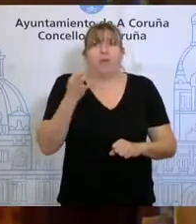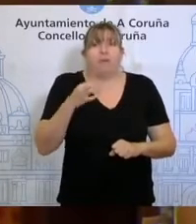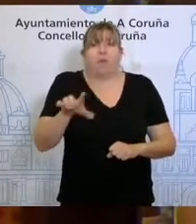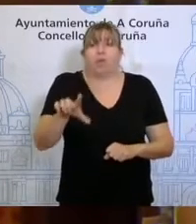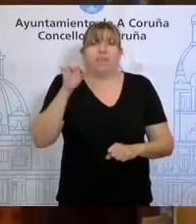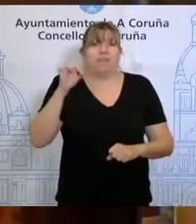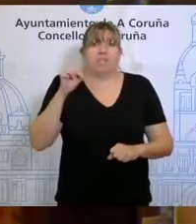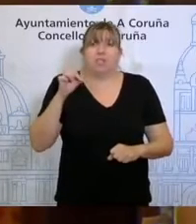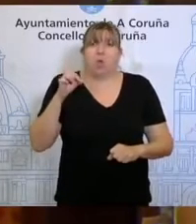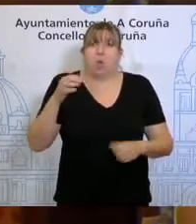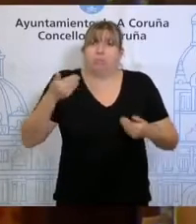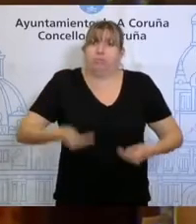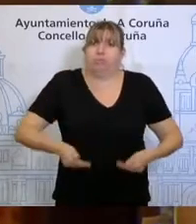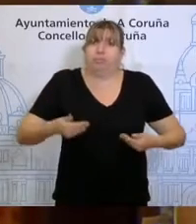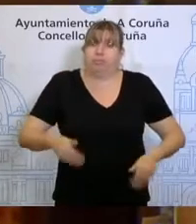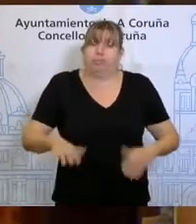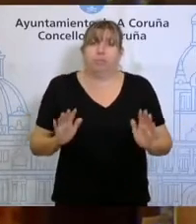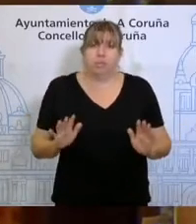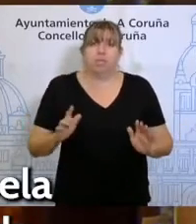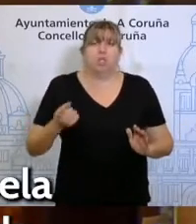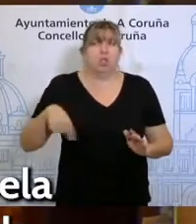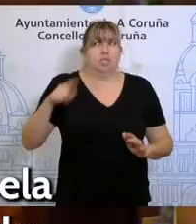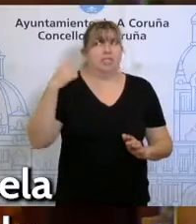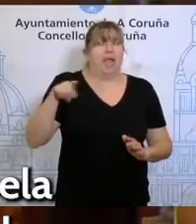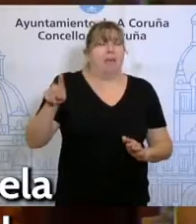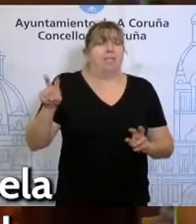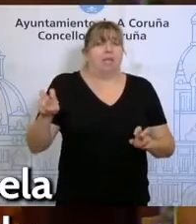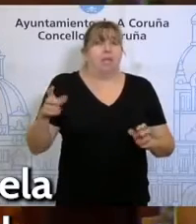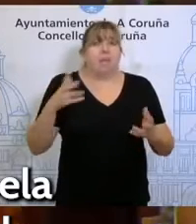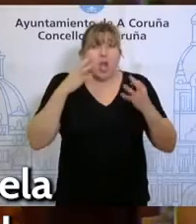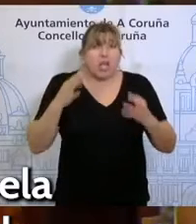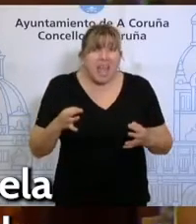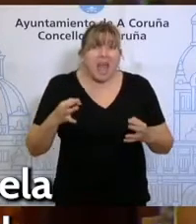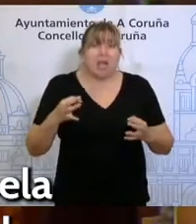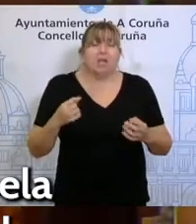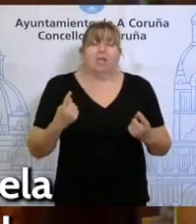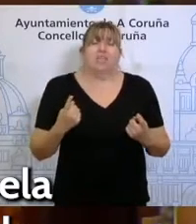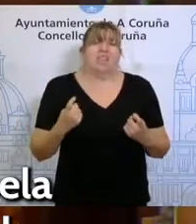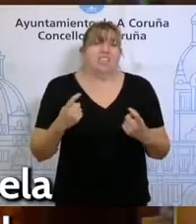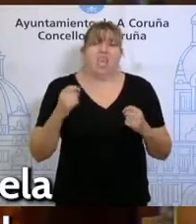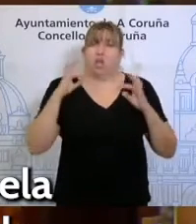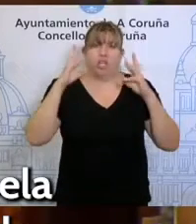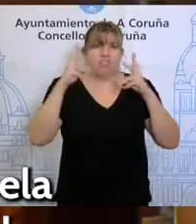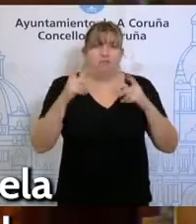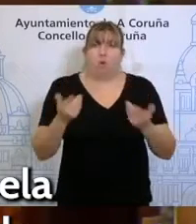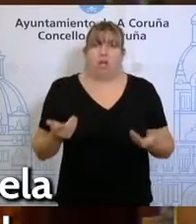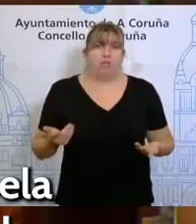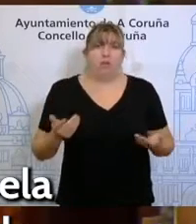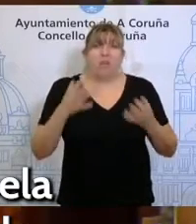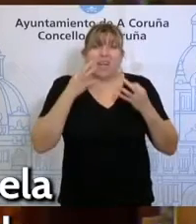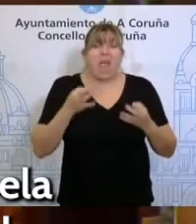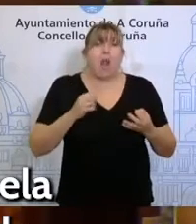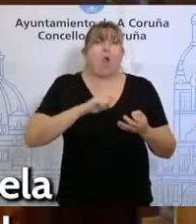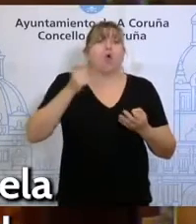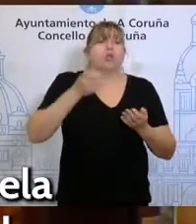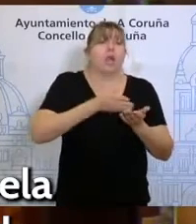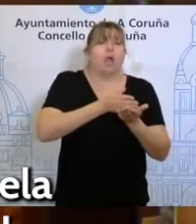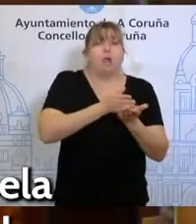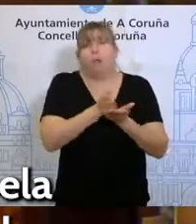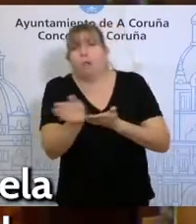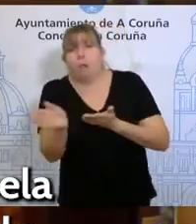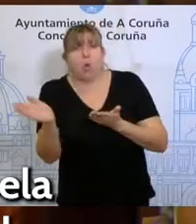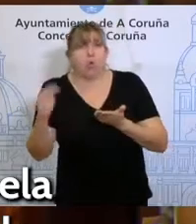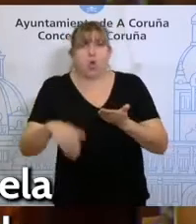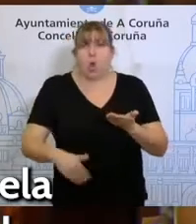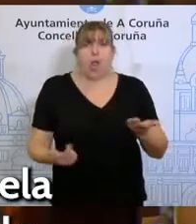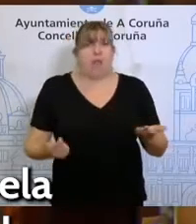tamén sabemos que hai que facer ese esforzo porque non hai alternativa e eu diría que non vai haber alternativa a ese diálogo